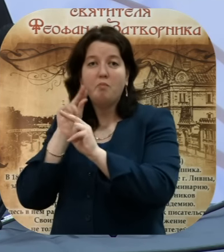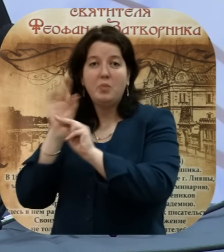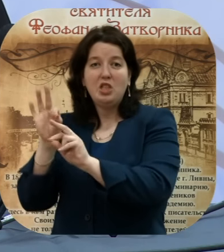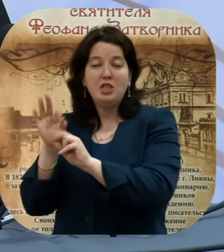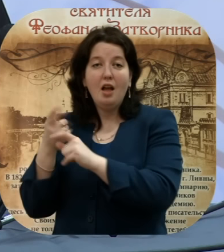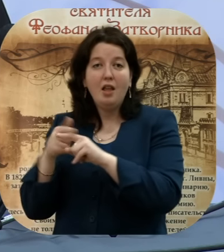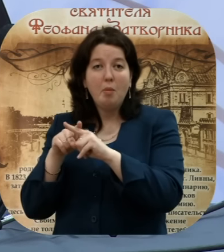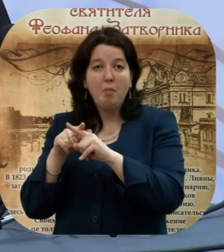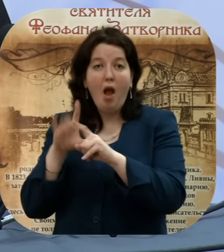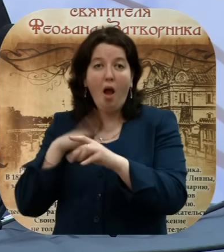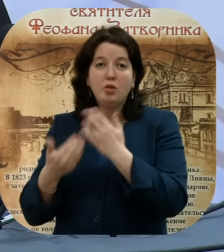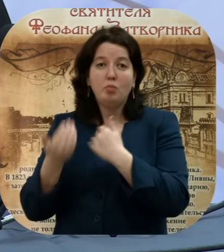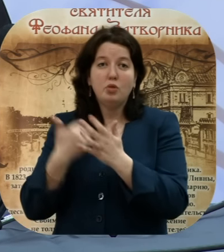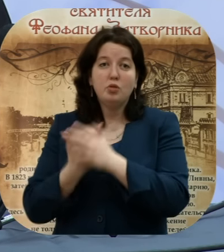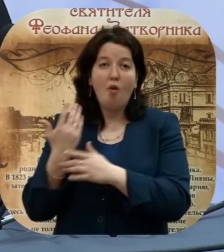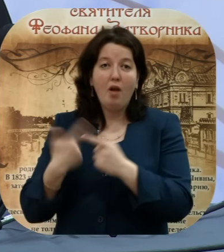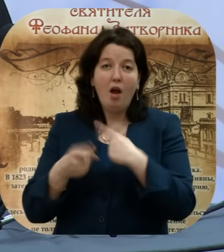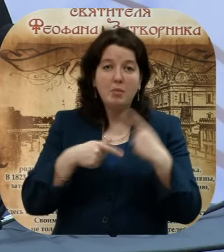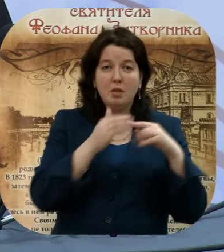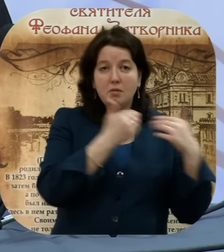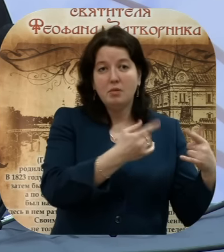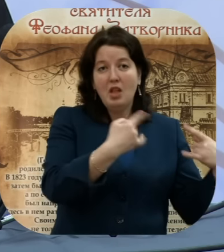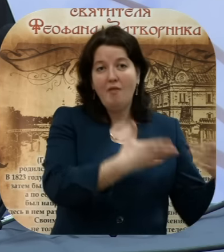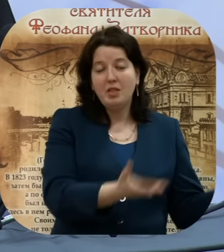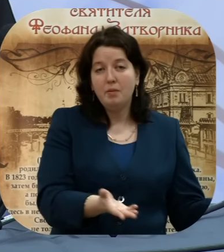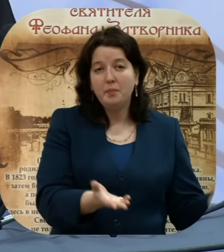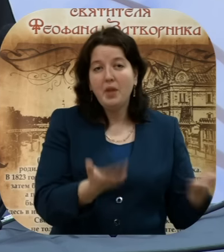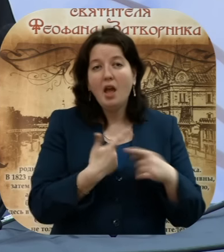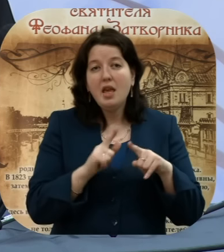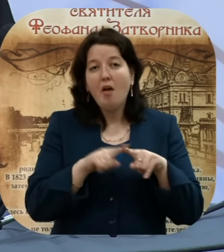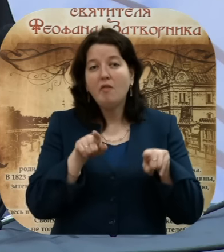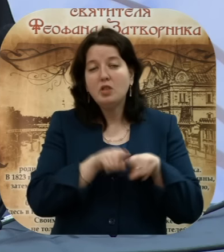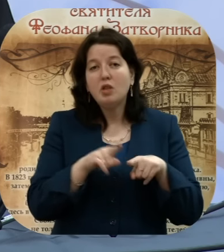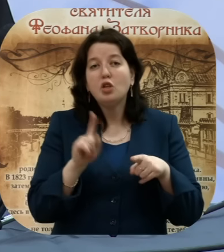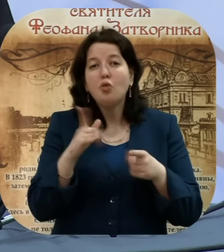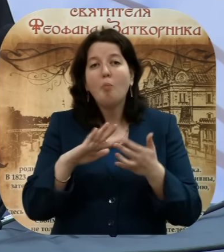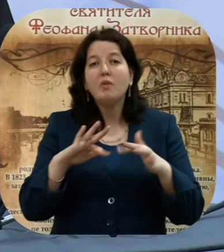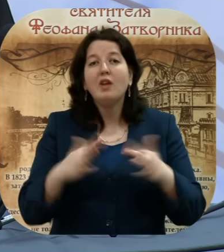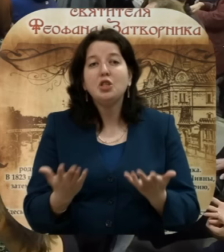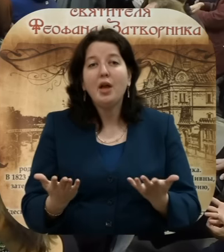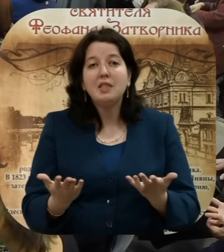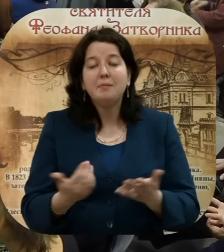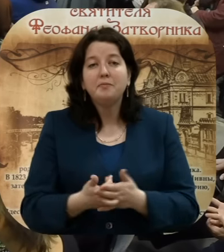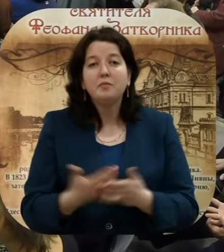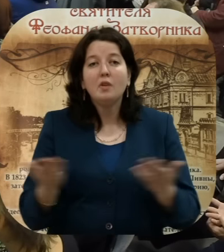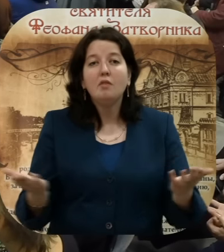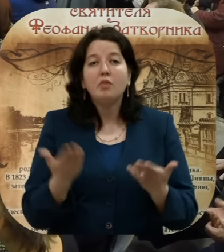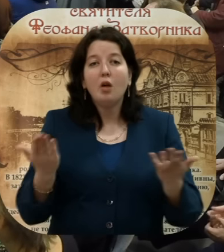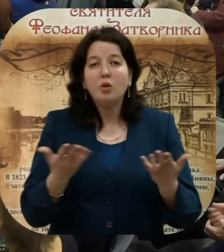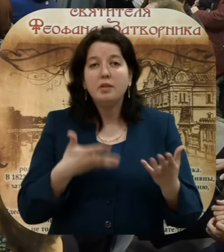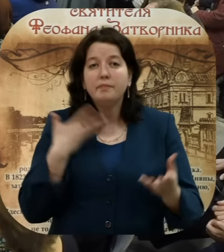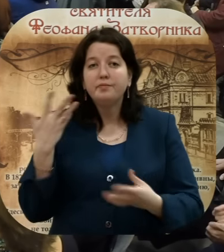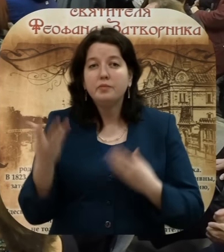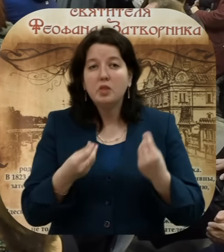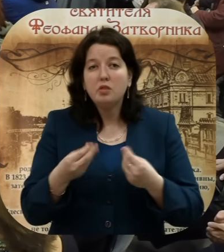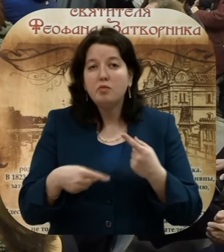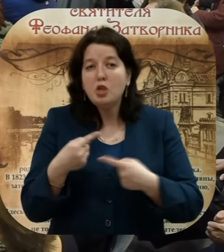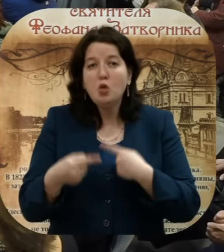Во что превращается? Во что же это превращается? какое-то магическое